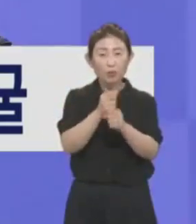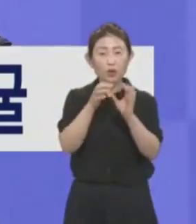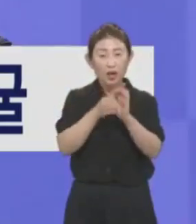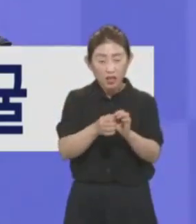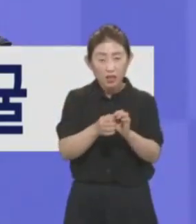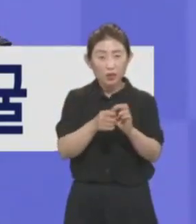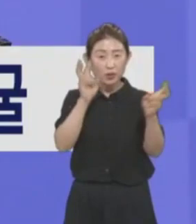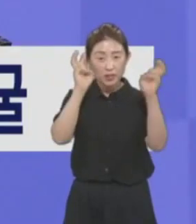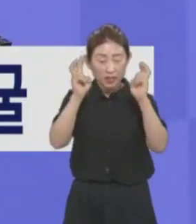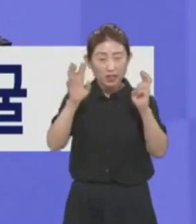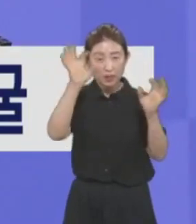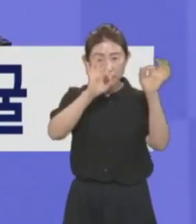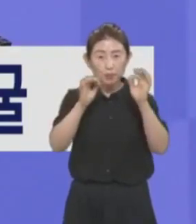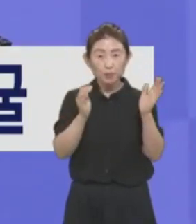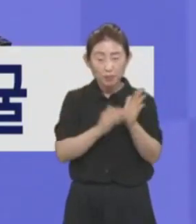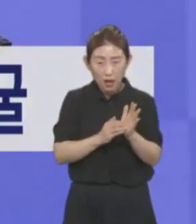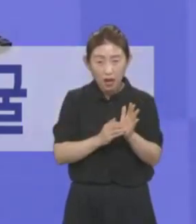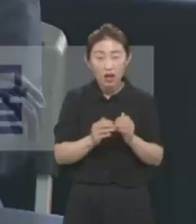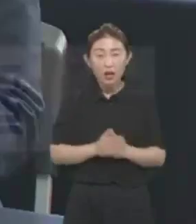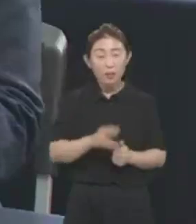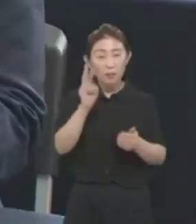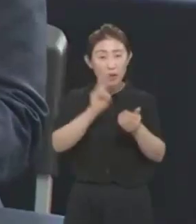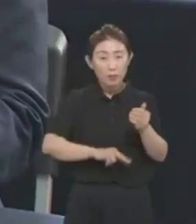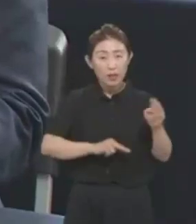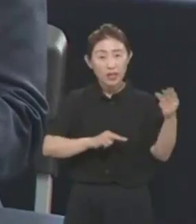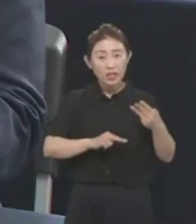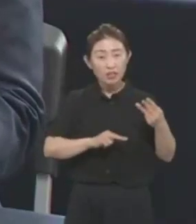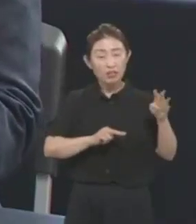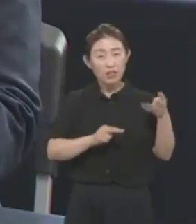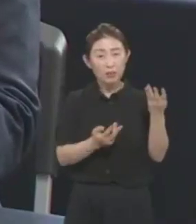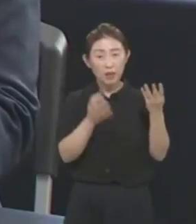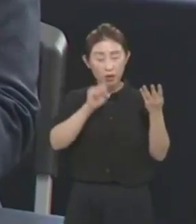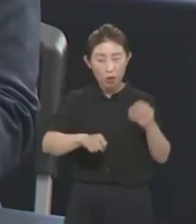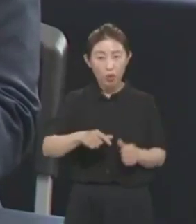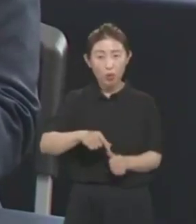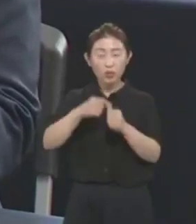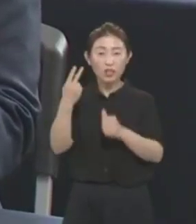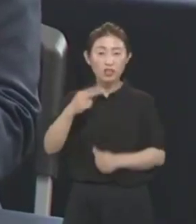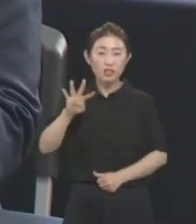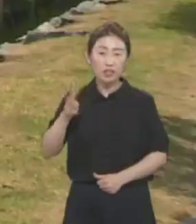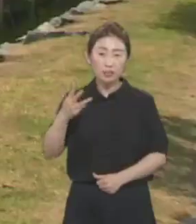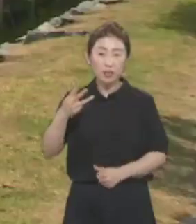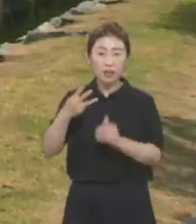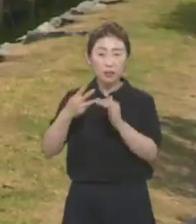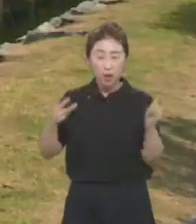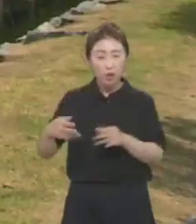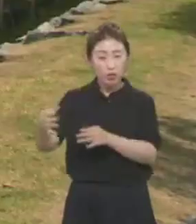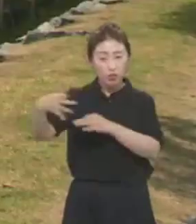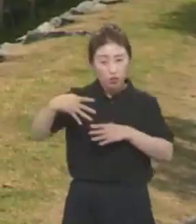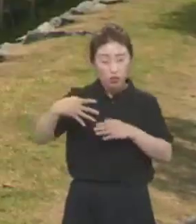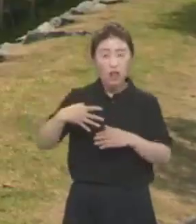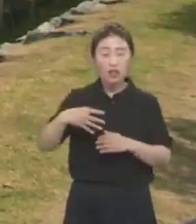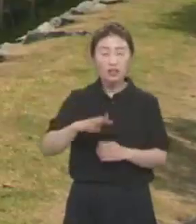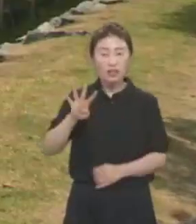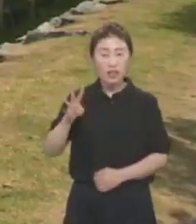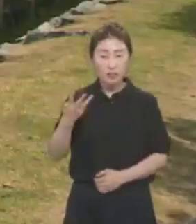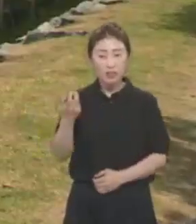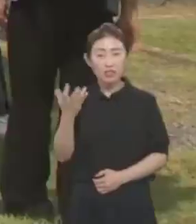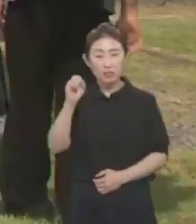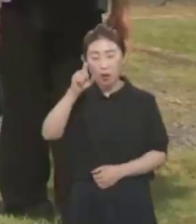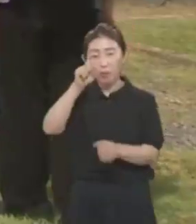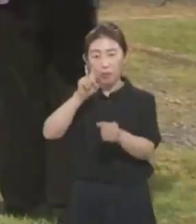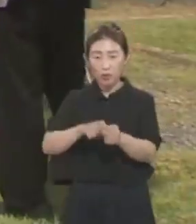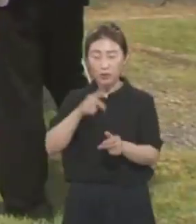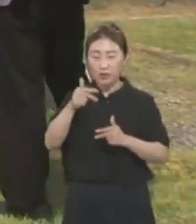도약순으로 창업자를 발굴해 매출액 2,400억 원과 고용 2,300명, 투자 유치 470억 원 배출을